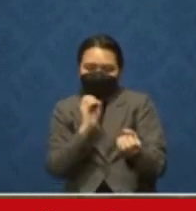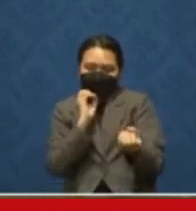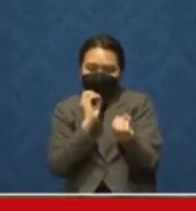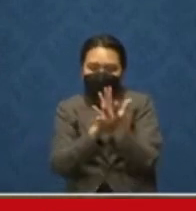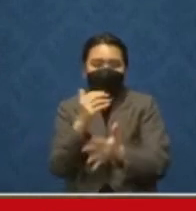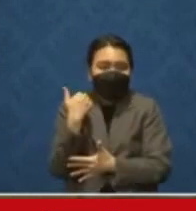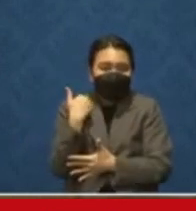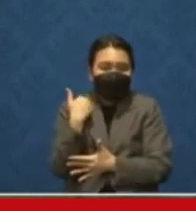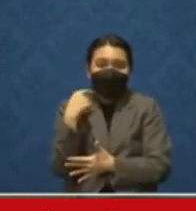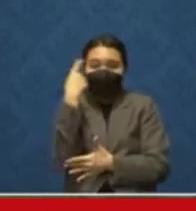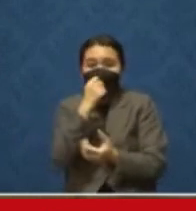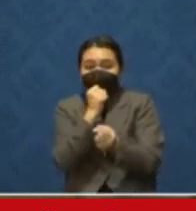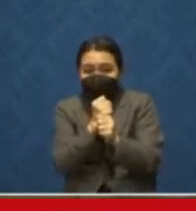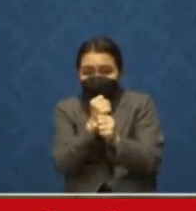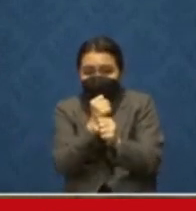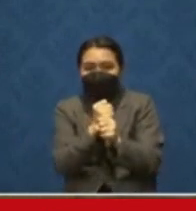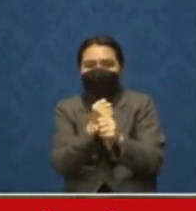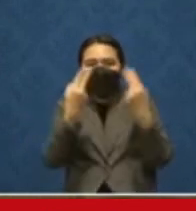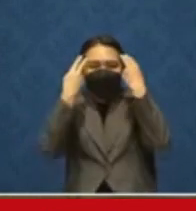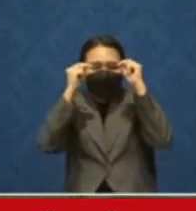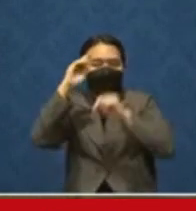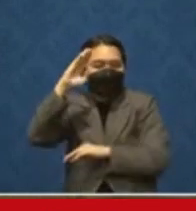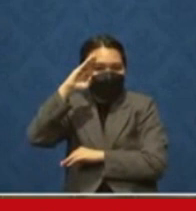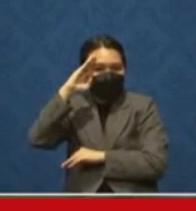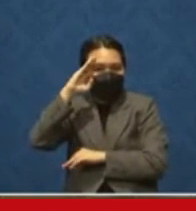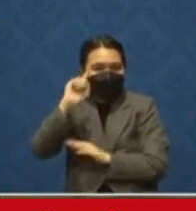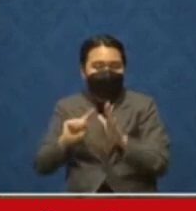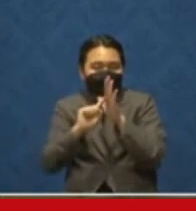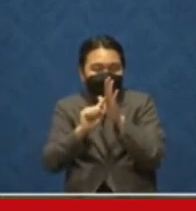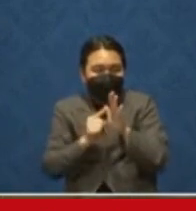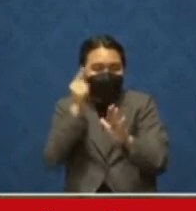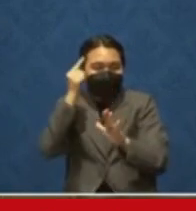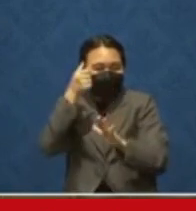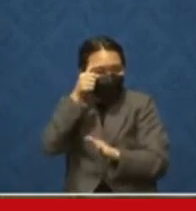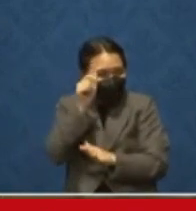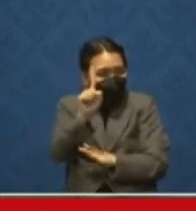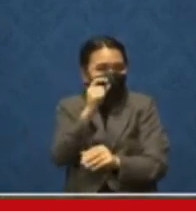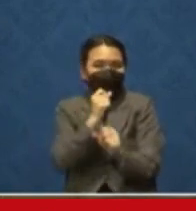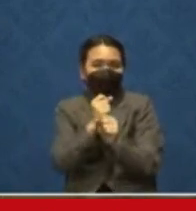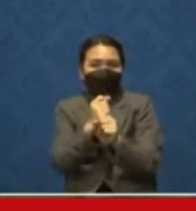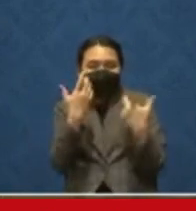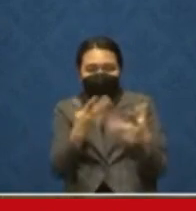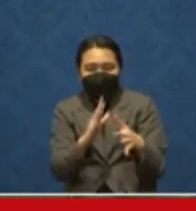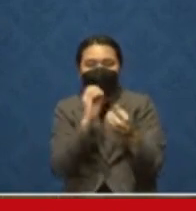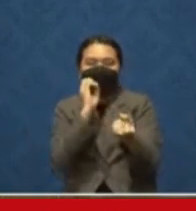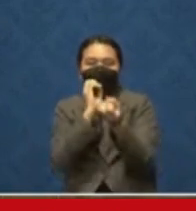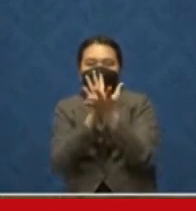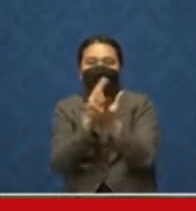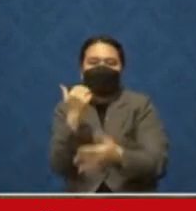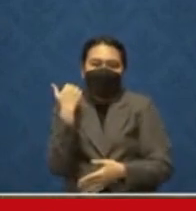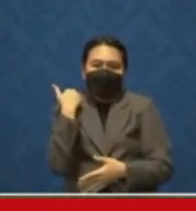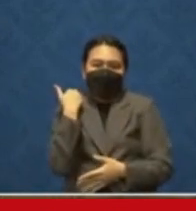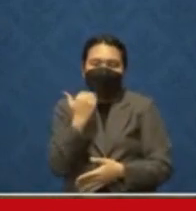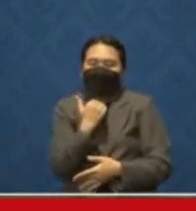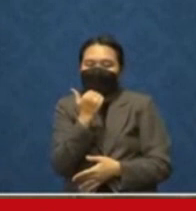ถ้าระบบจะพามันอ่อนแอมันเสื่อมตัวเชื่อมเพราะอะไรก็เสือ Popเพราะมีคนทำลายใครทำอะไรก็